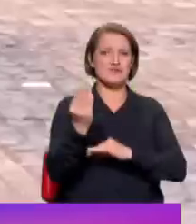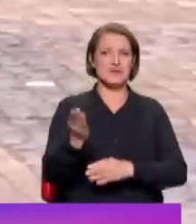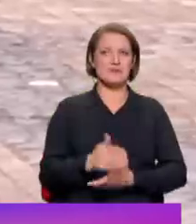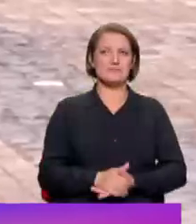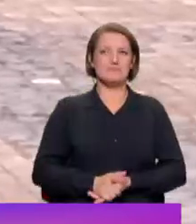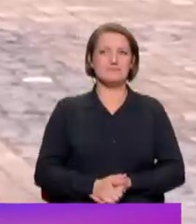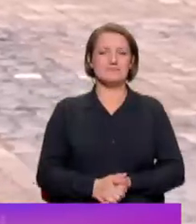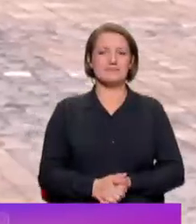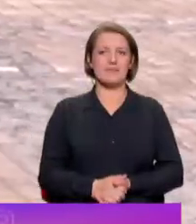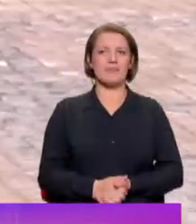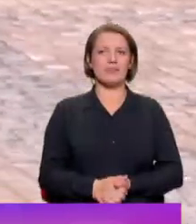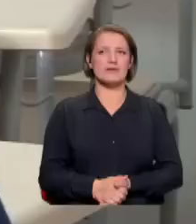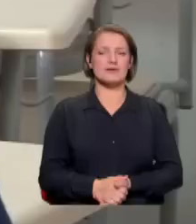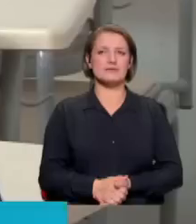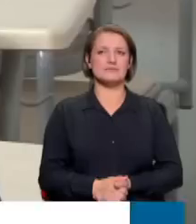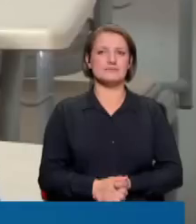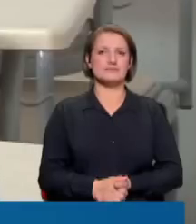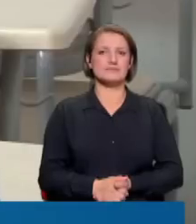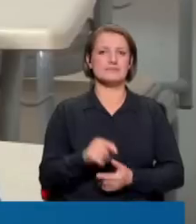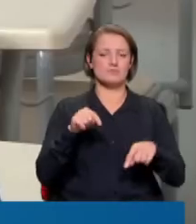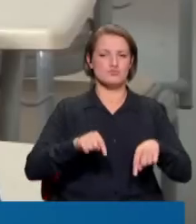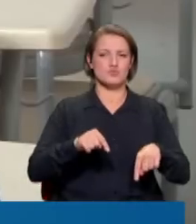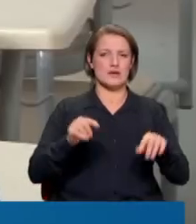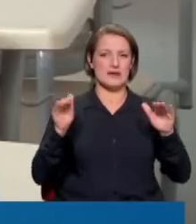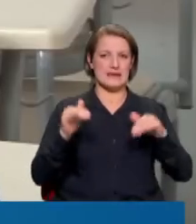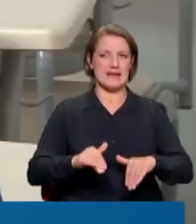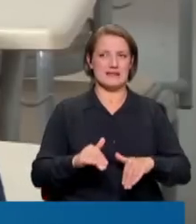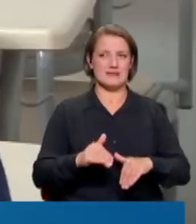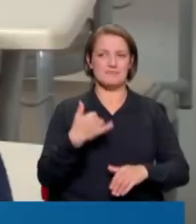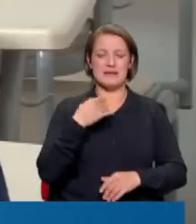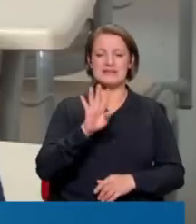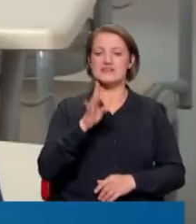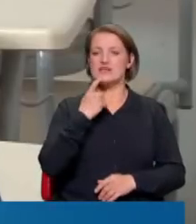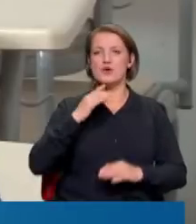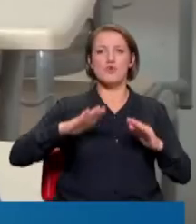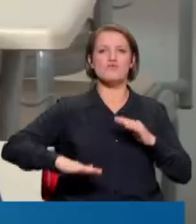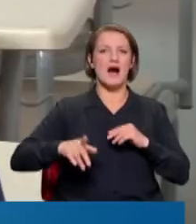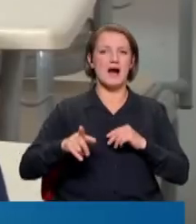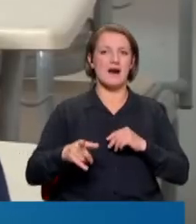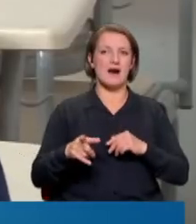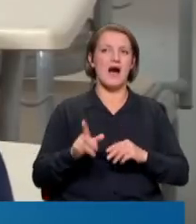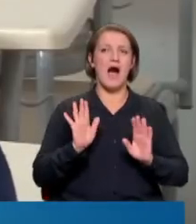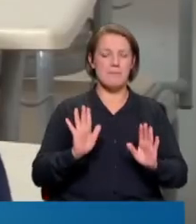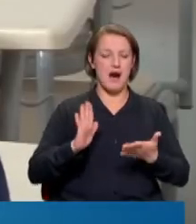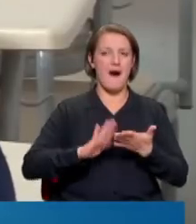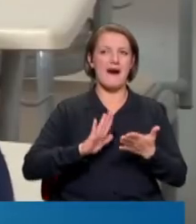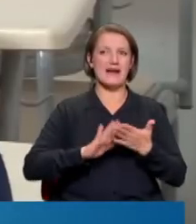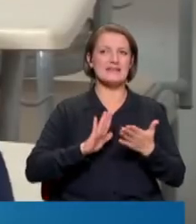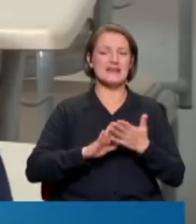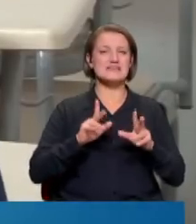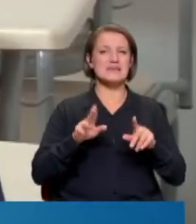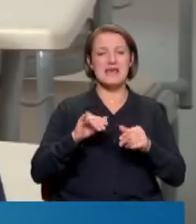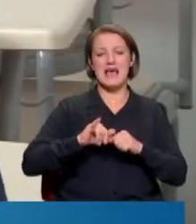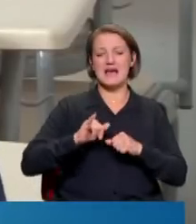Biz şuradan geçeriz g buraya geldim Benden 40 yaş küçük ama arkadaş derecesinde